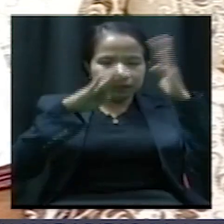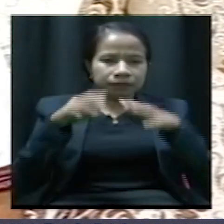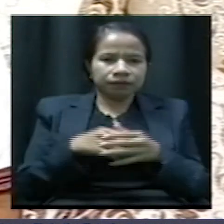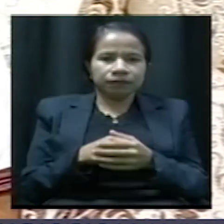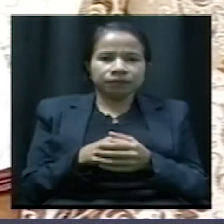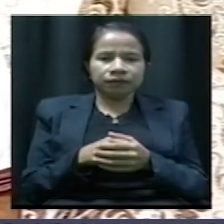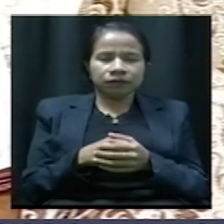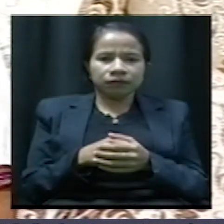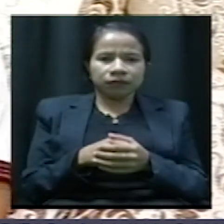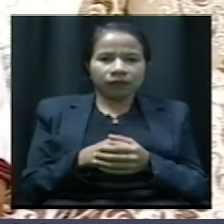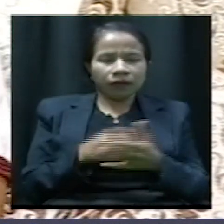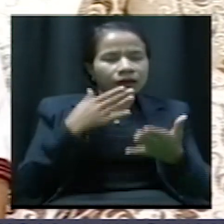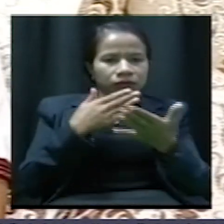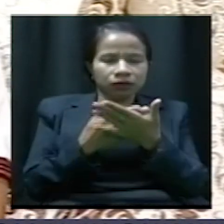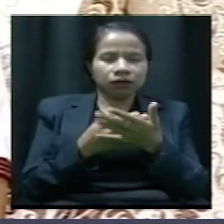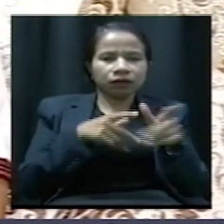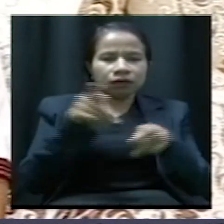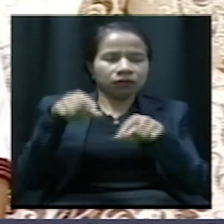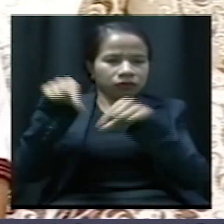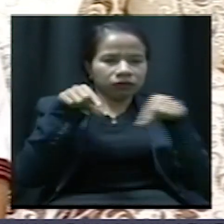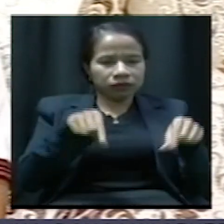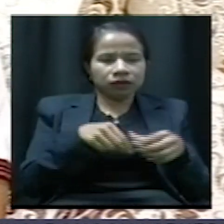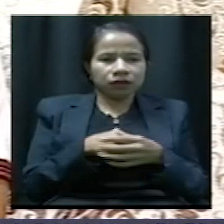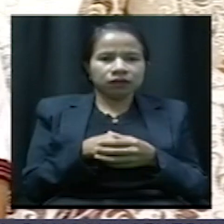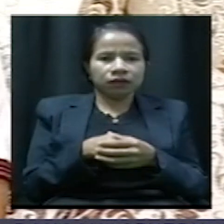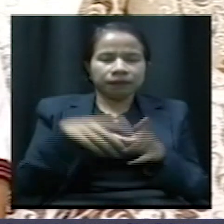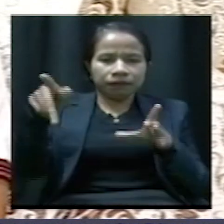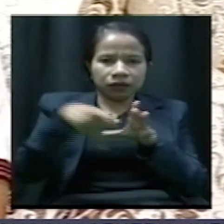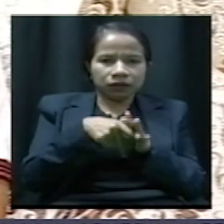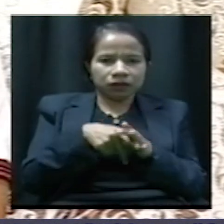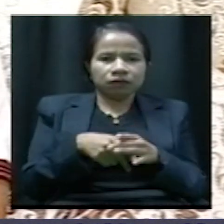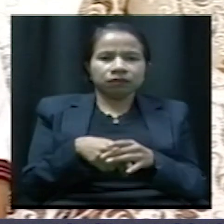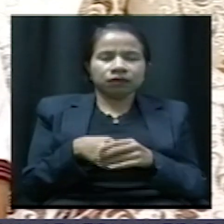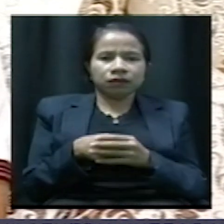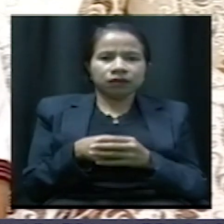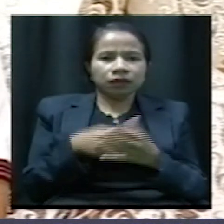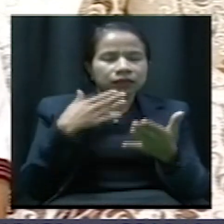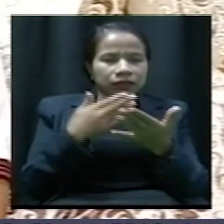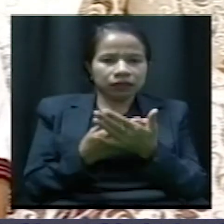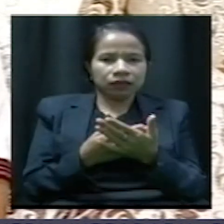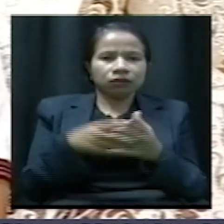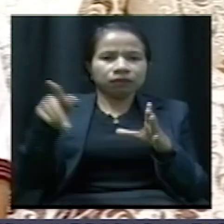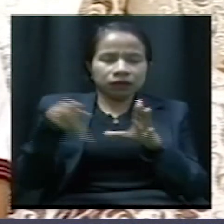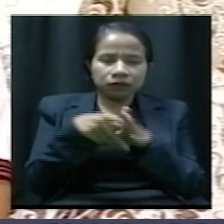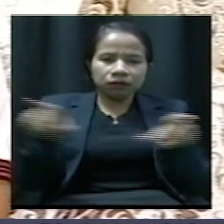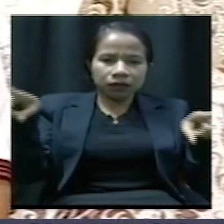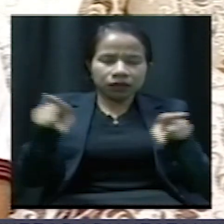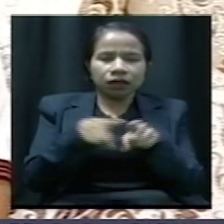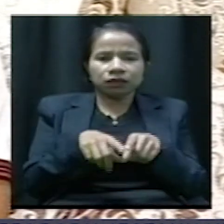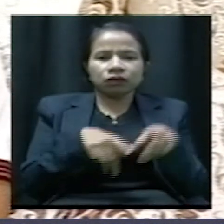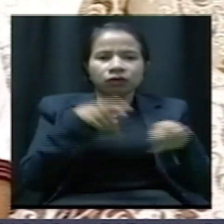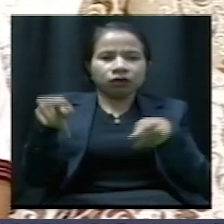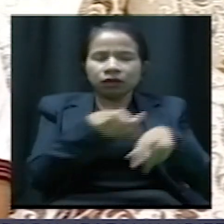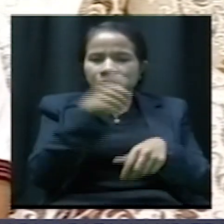nebe atu asigura ema ho deficiencia atu partisipa aktivu partisipa hanesang